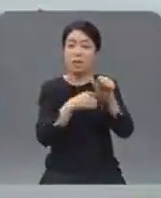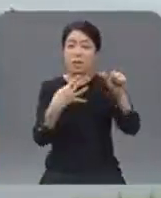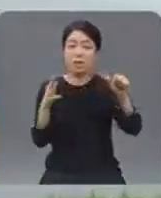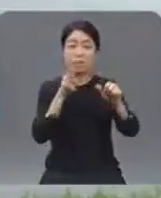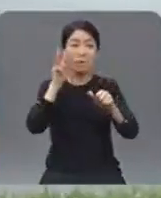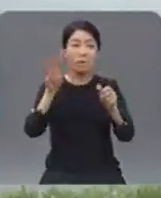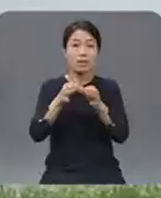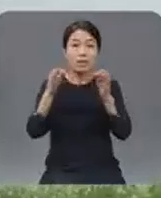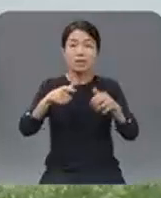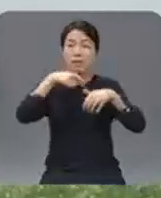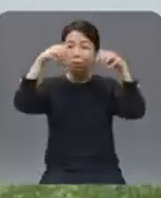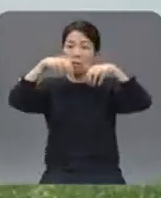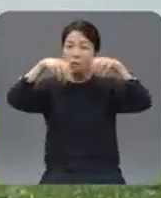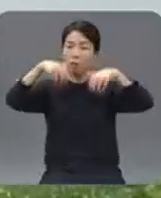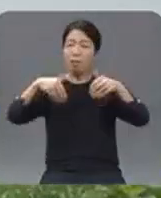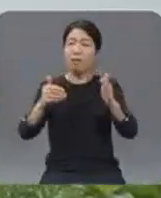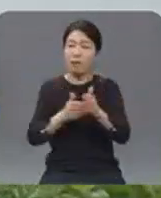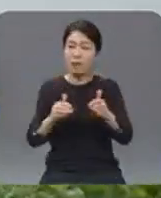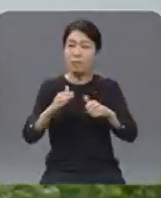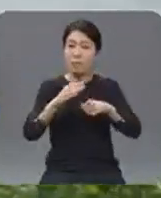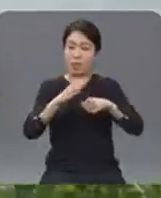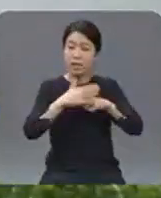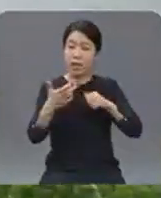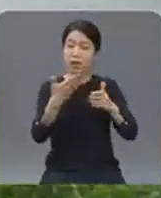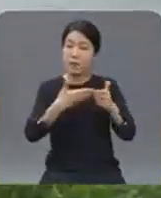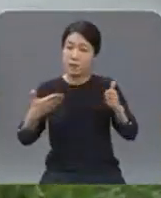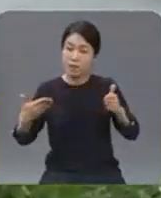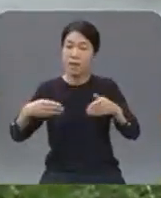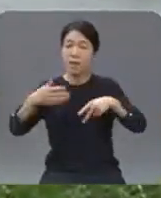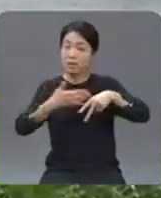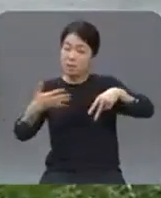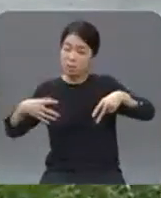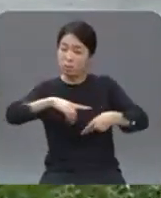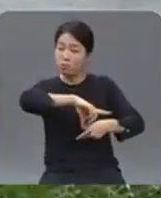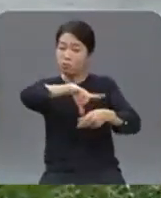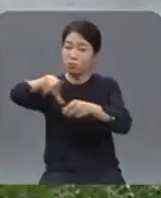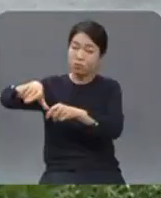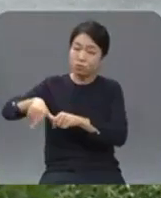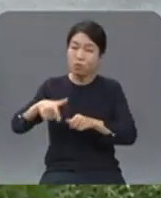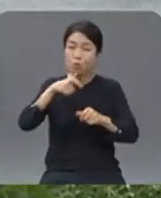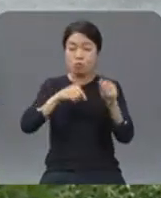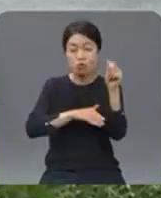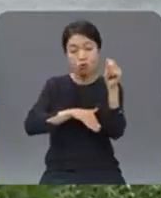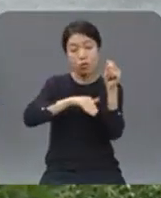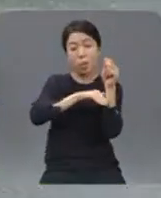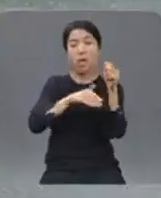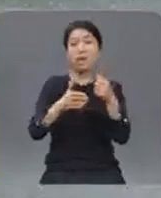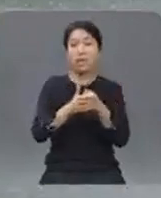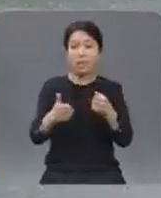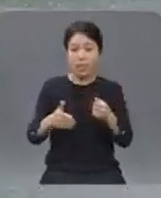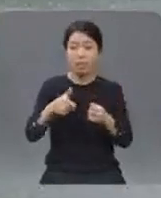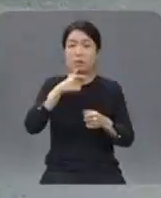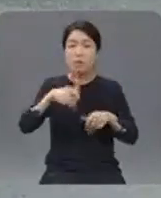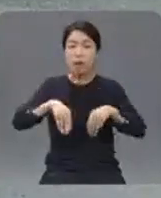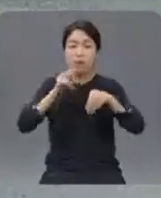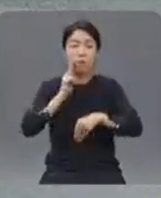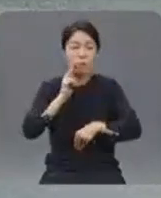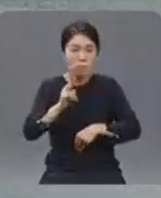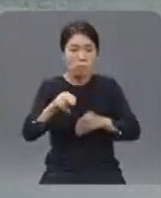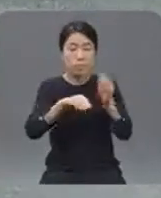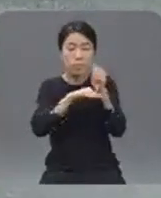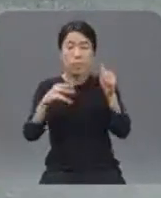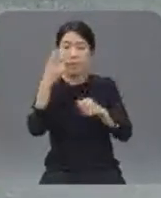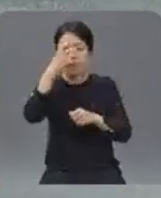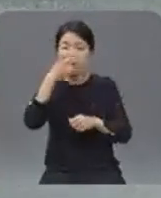사흘 동안 내린 비록 영산강과 섬진강 권역인 주암댐 유역 저수량이 상승하면서 가뭄 심각 단계로 관리했던